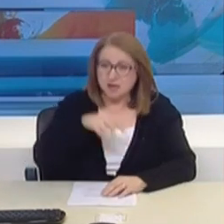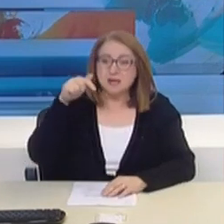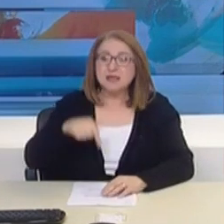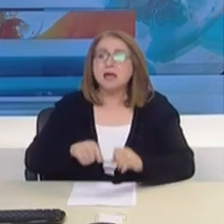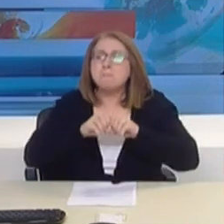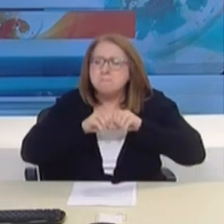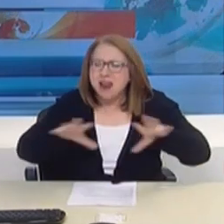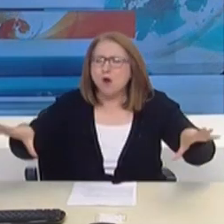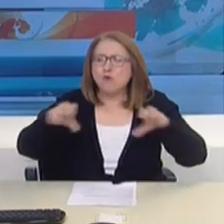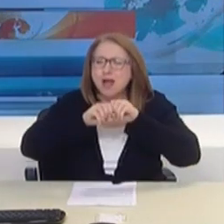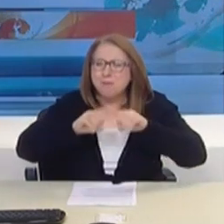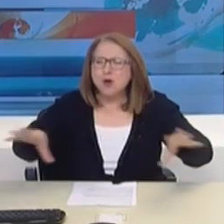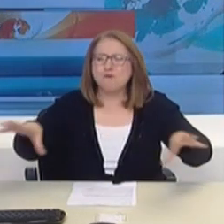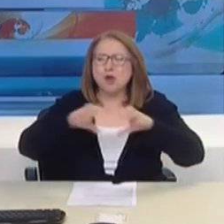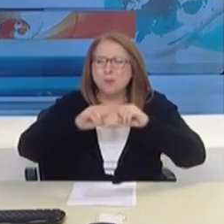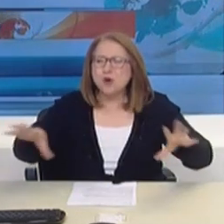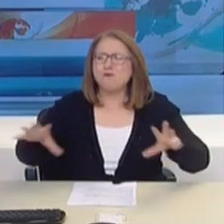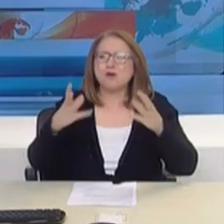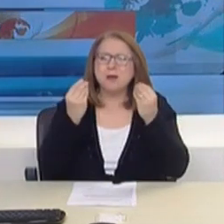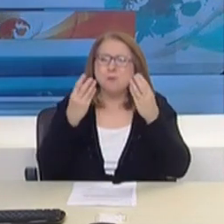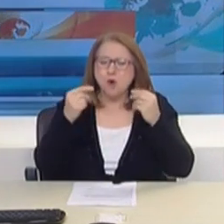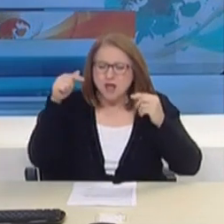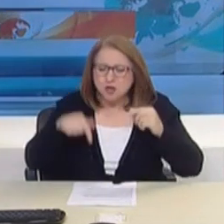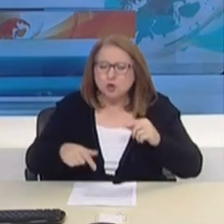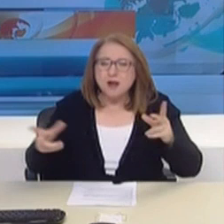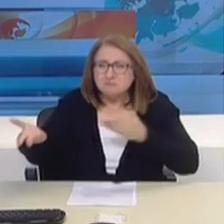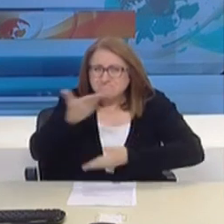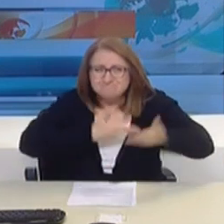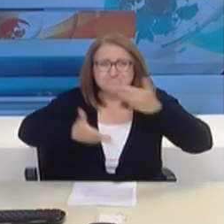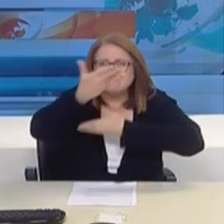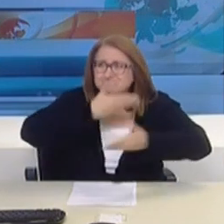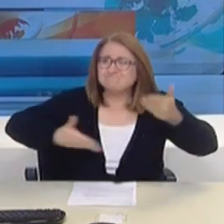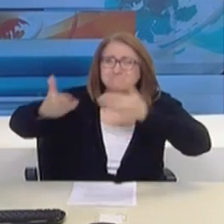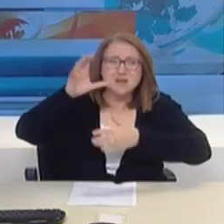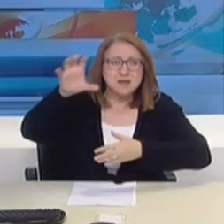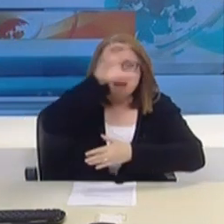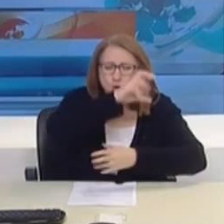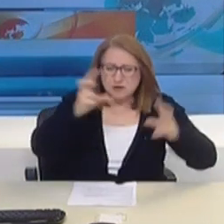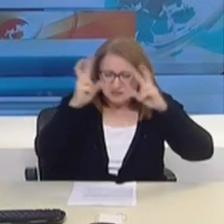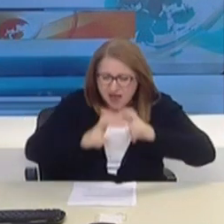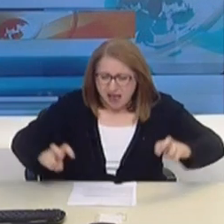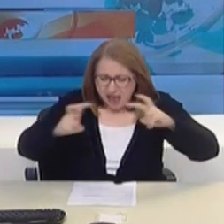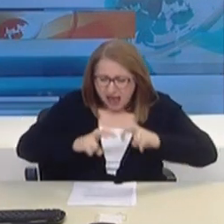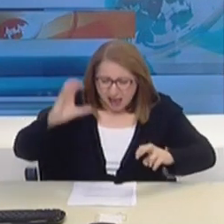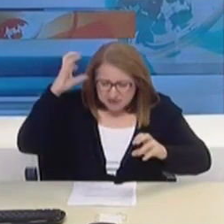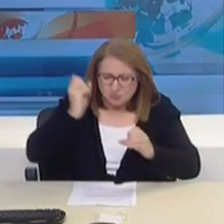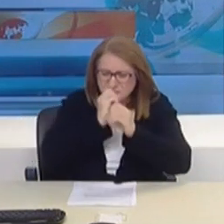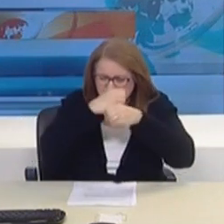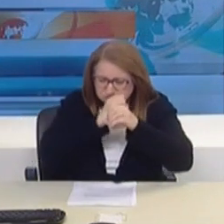νέο κορονοϊό, επιστημονικής ανάλυσης των δεδομένων και οδηγιών προς όλους τους φορείς της